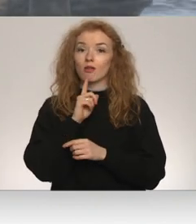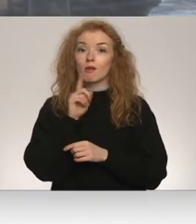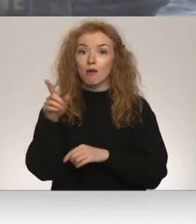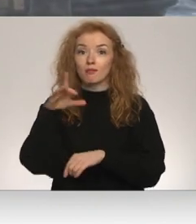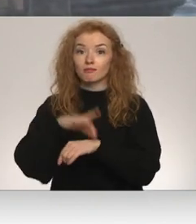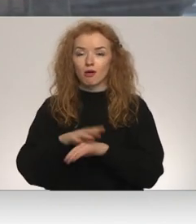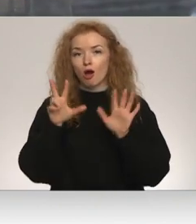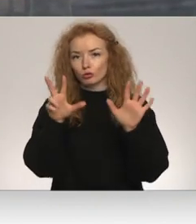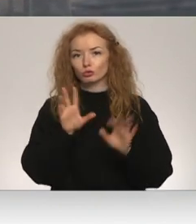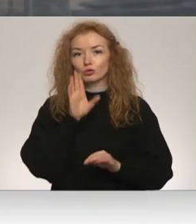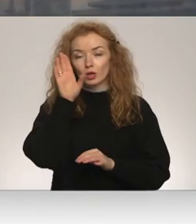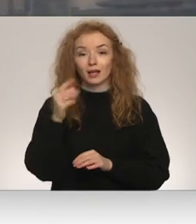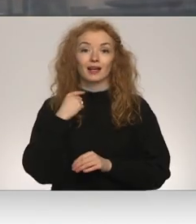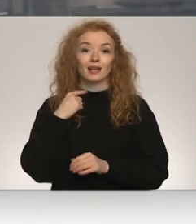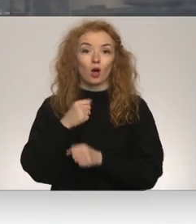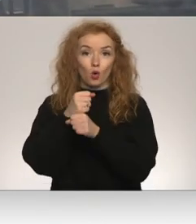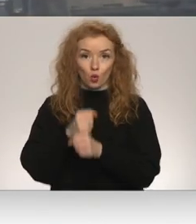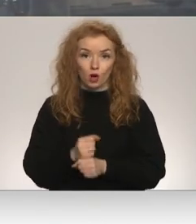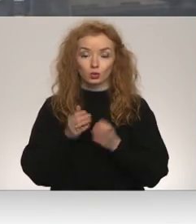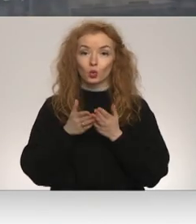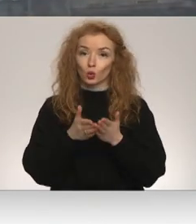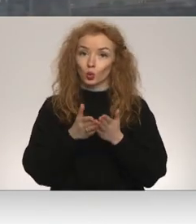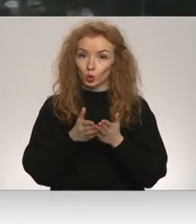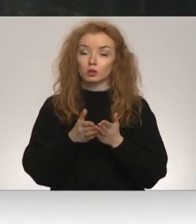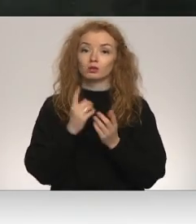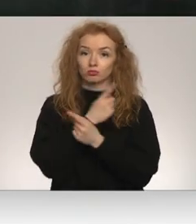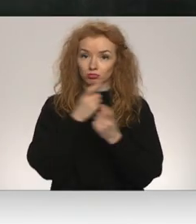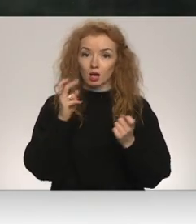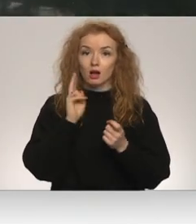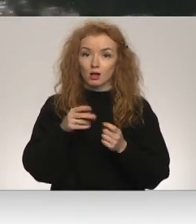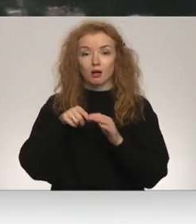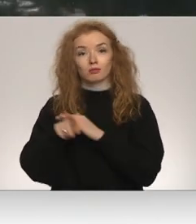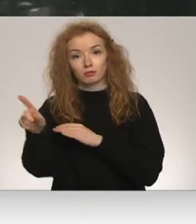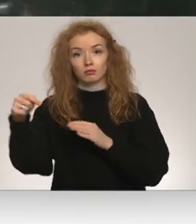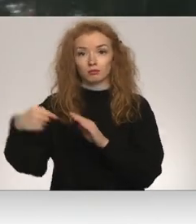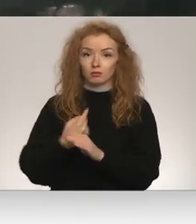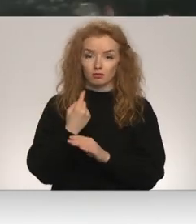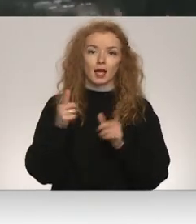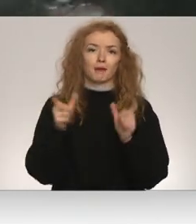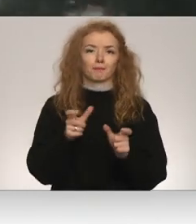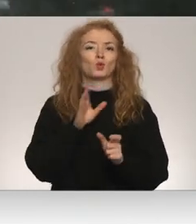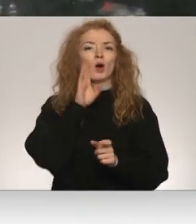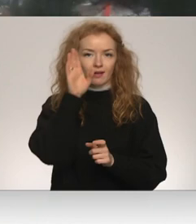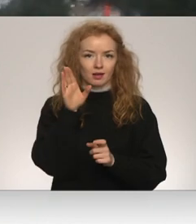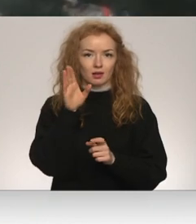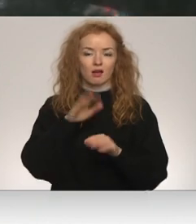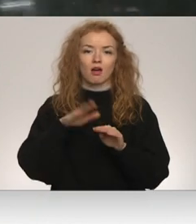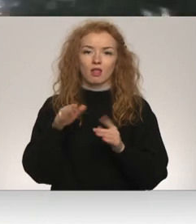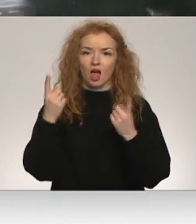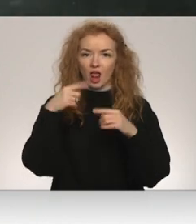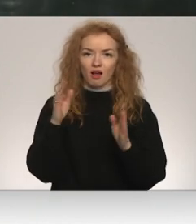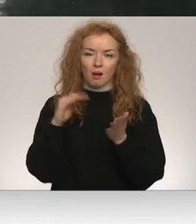fiksēts 8:00 no rīta. Rīgas ostā kuģi kustības dienests skaidro, ka ienākšana un iziešana no ostas ierobežoja šorīt, atzīstot, ka laikapstākļi